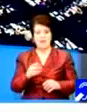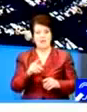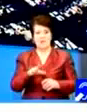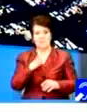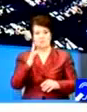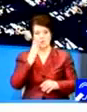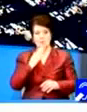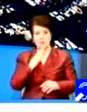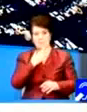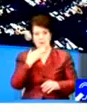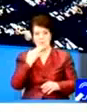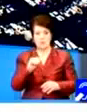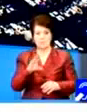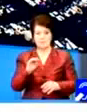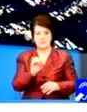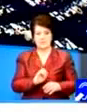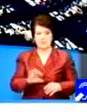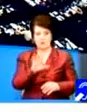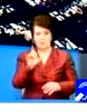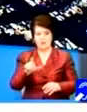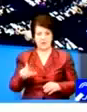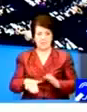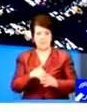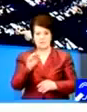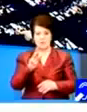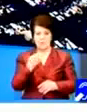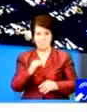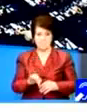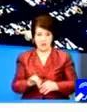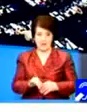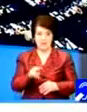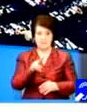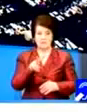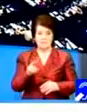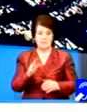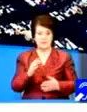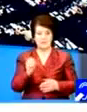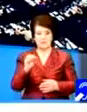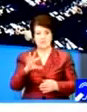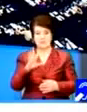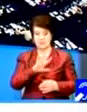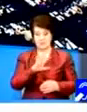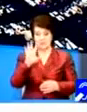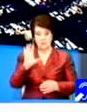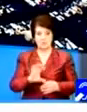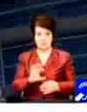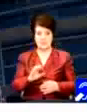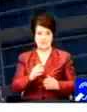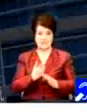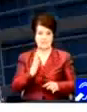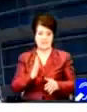România ar obține cele mai multe mandate de europarlamentar la alegerile din mai, însă PNL se apropie la 5% distanță.